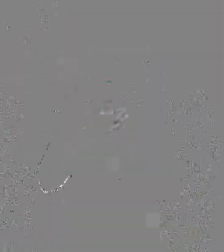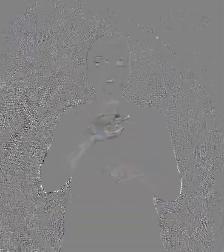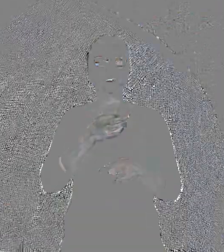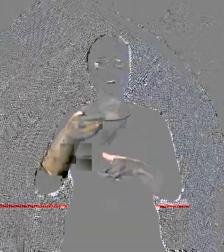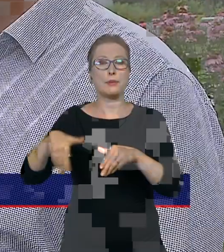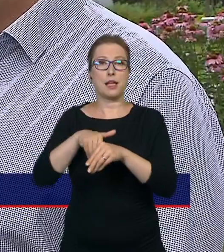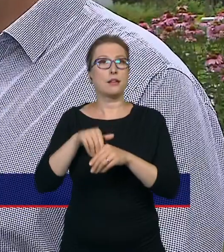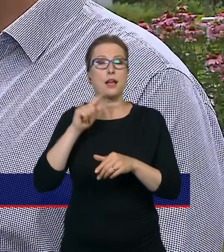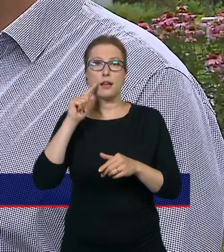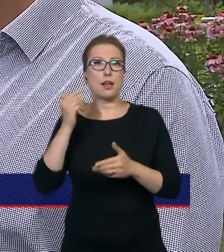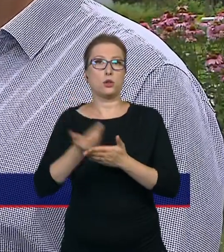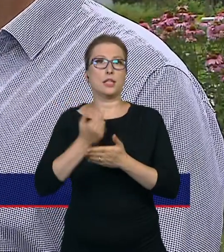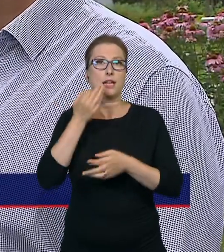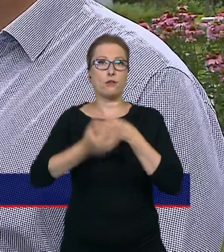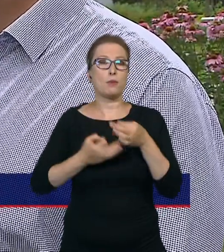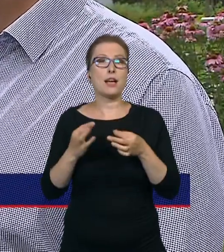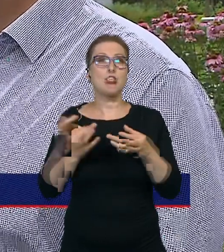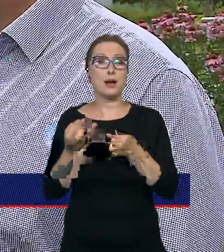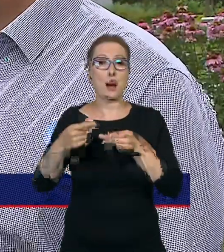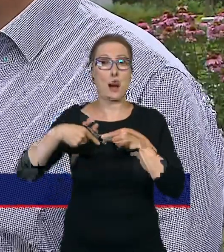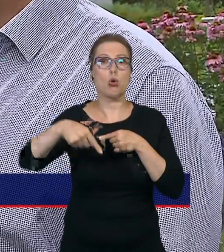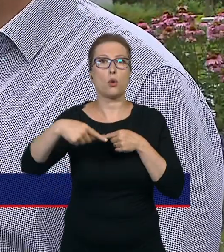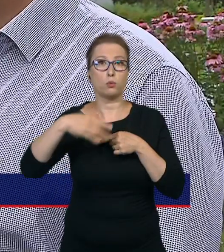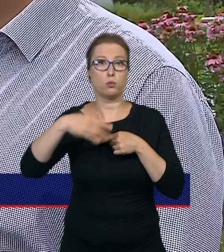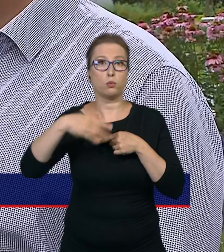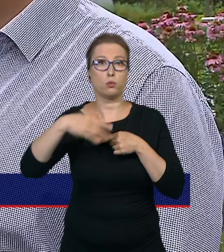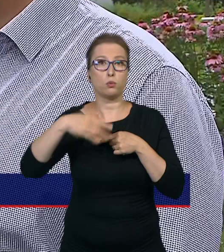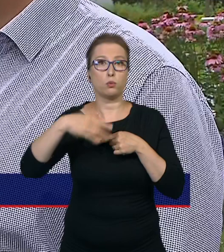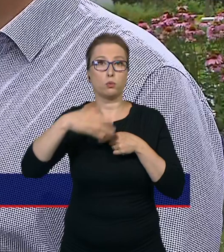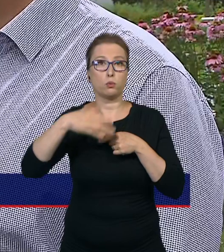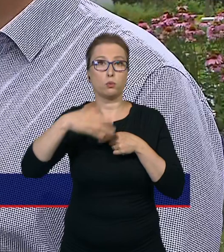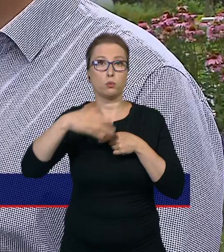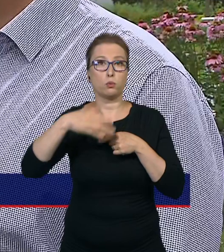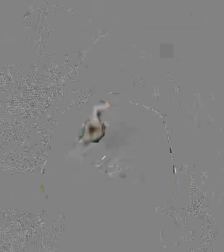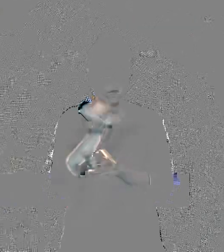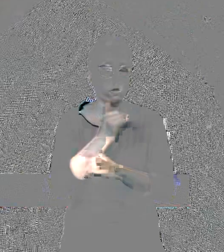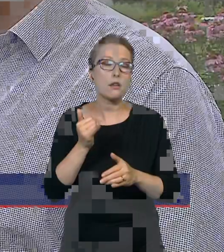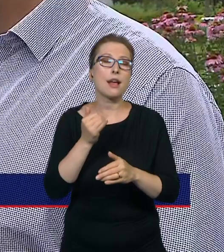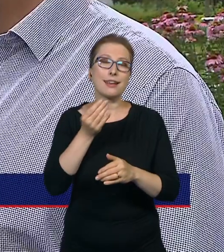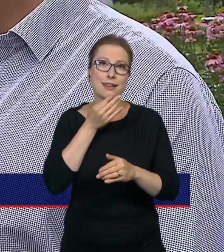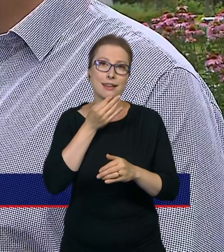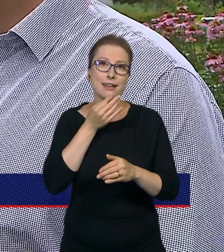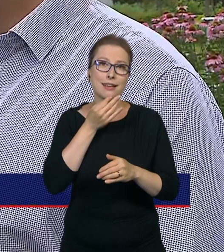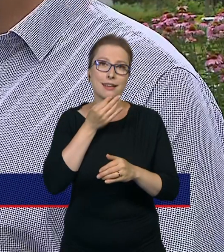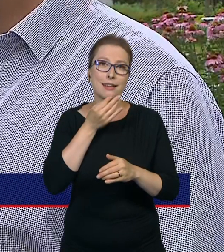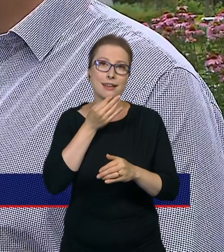zaměstnanci nedostanou informaci jakým způsobem dál bude je hodně pravděpodobný